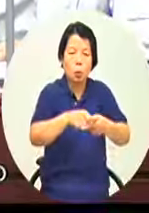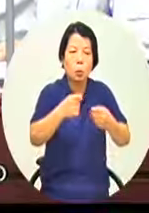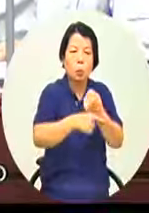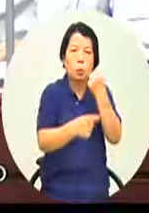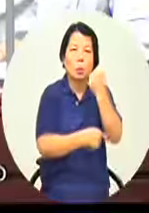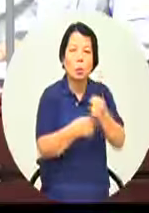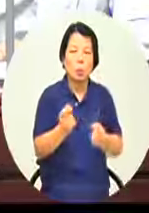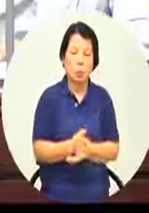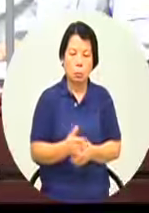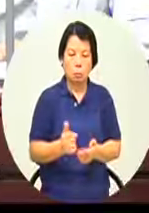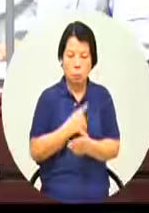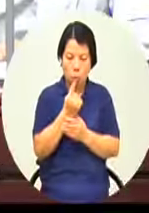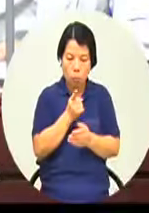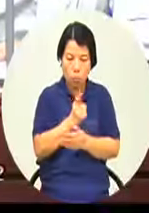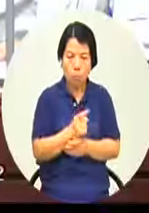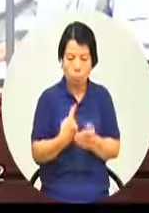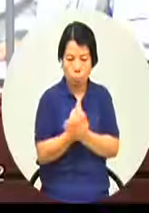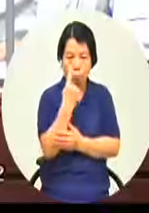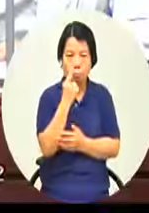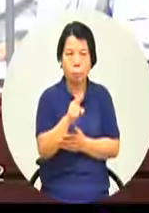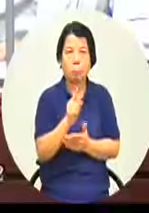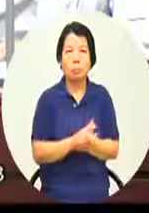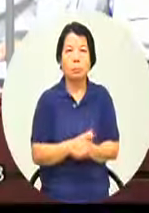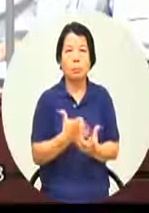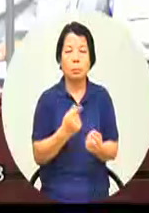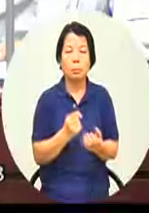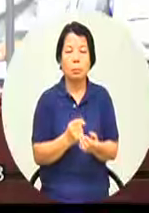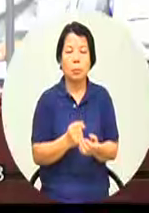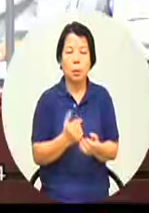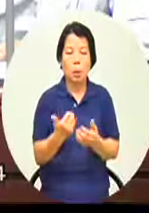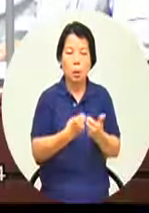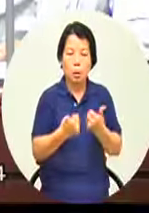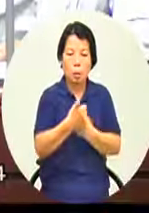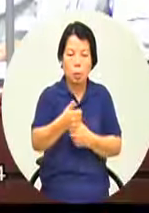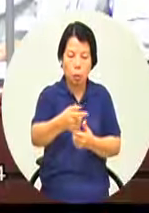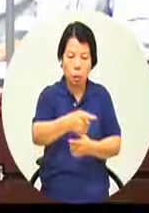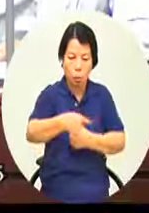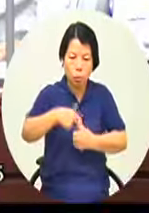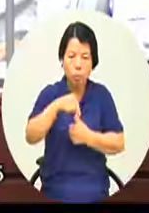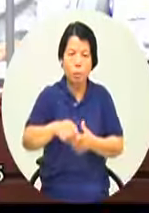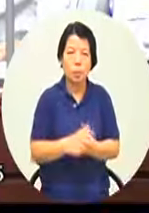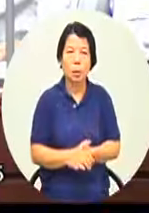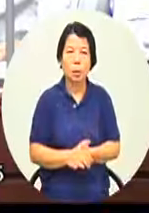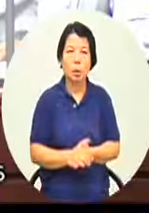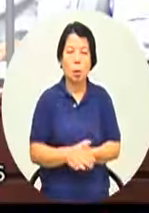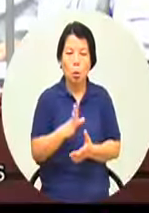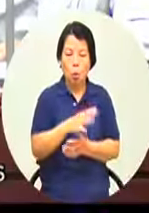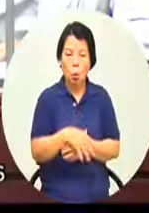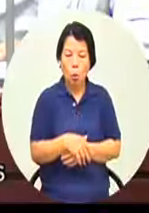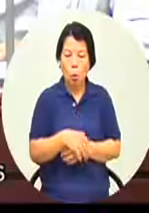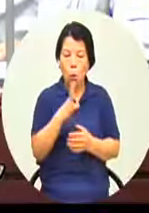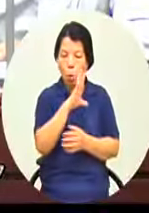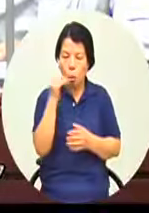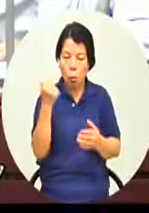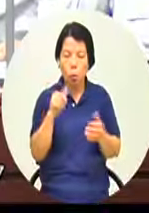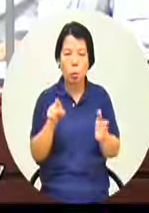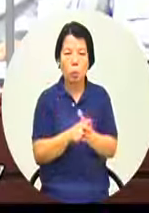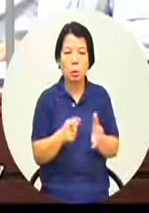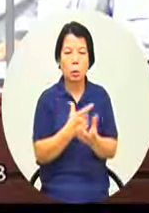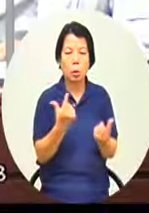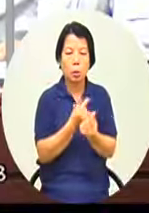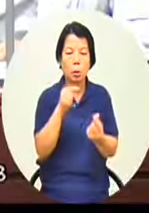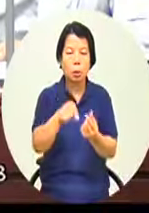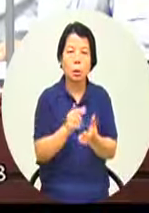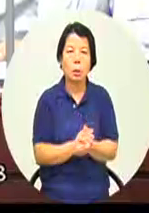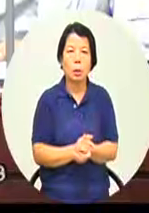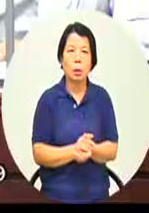粹只是做一些土坡的修坡。 我知道，你们就是 那议员刚刚跟我们指导的这个东西，我们会在后续如果说有类似的， 你要去示